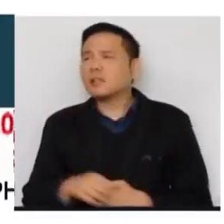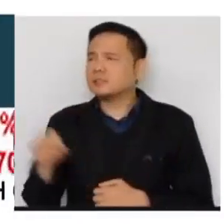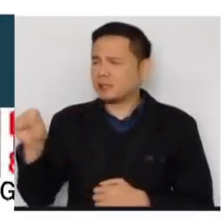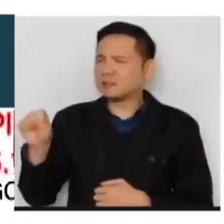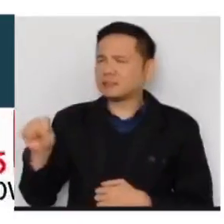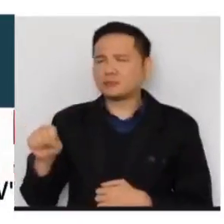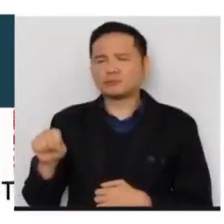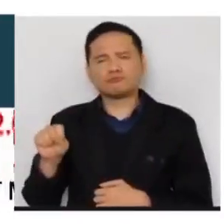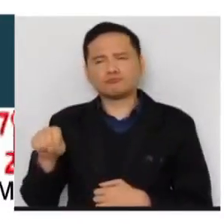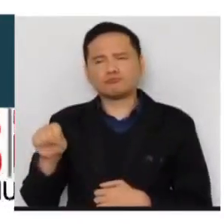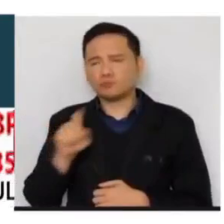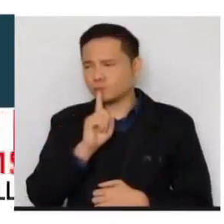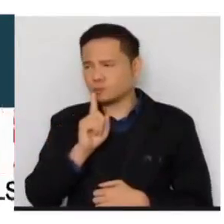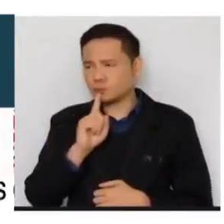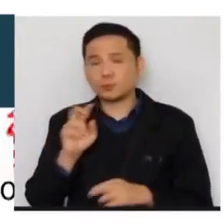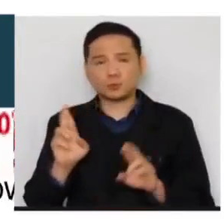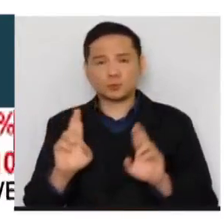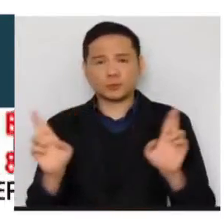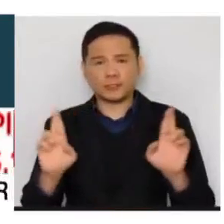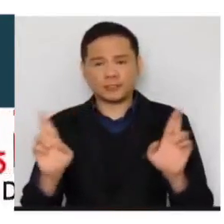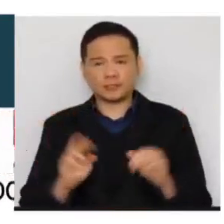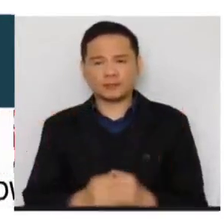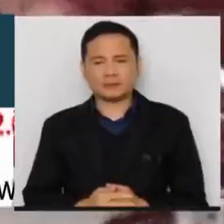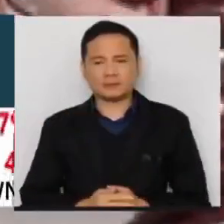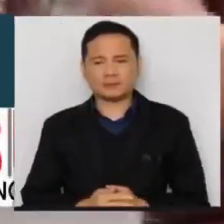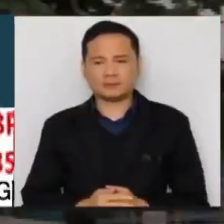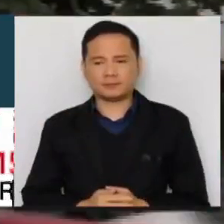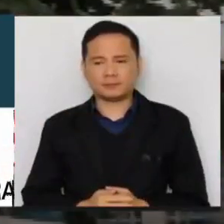Handa po tayo. And gusto ko lang ibalita,